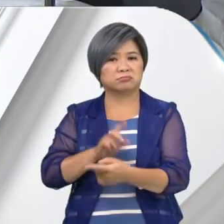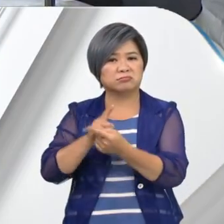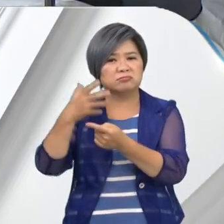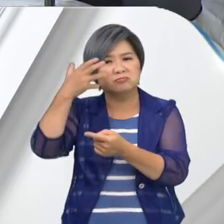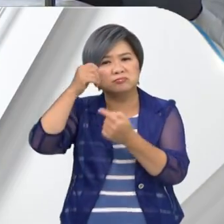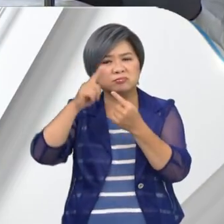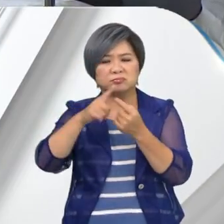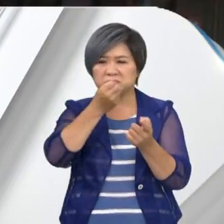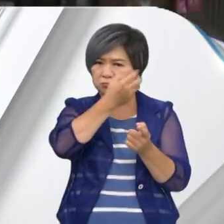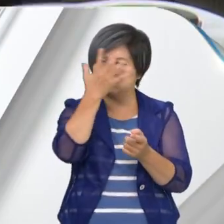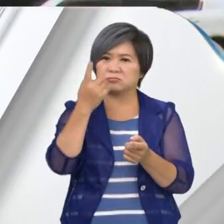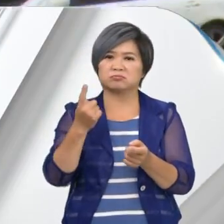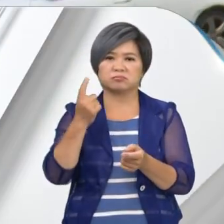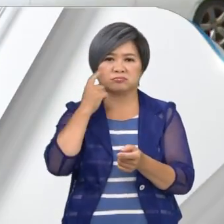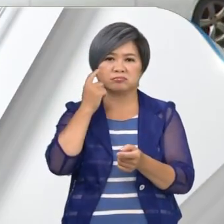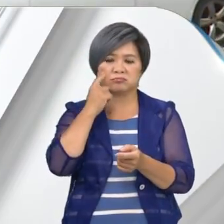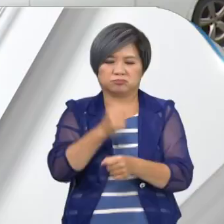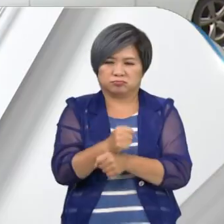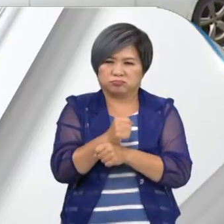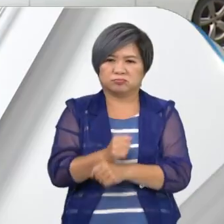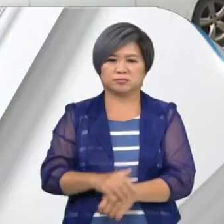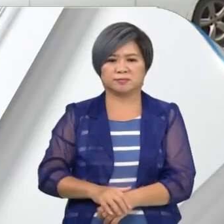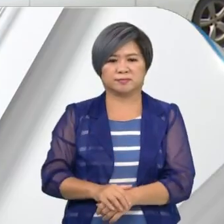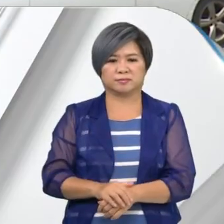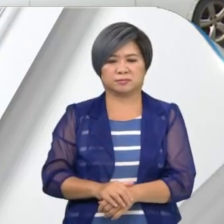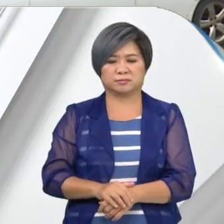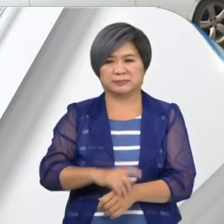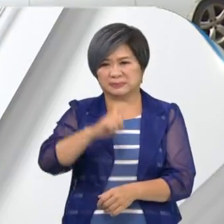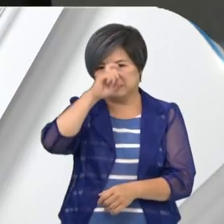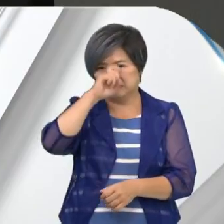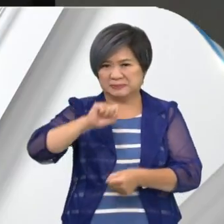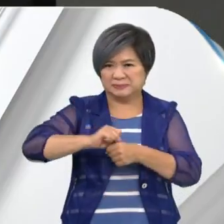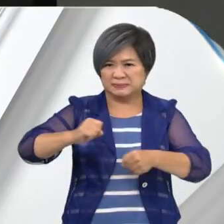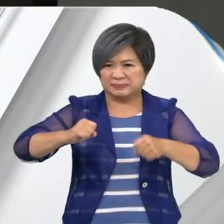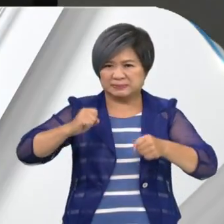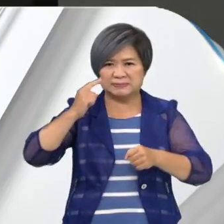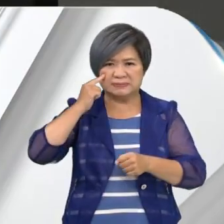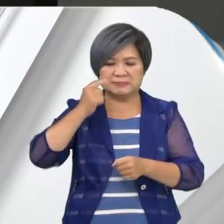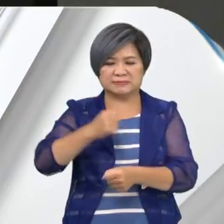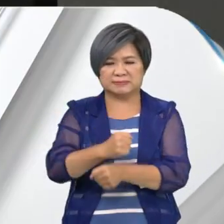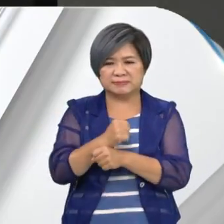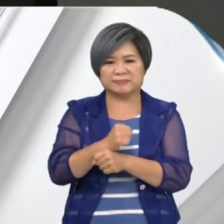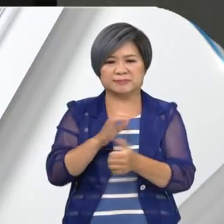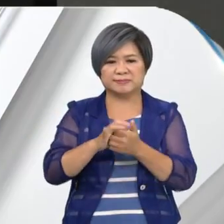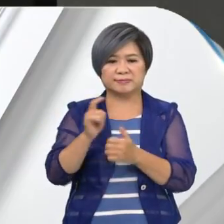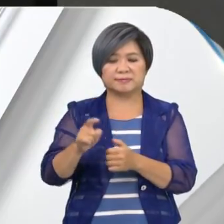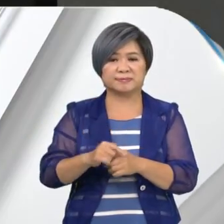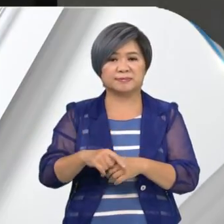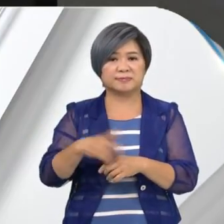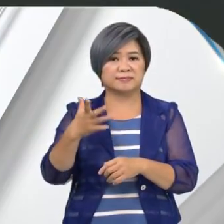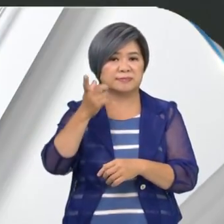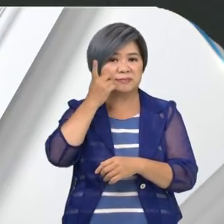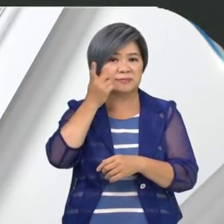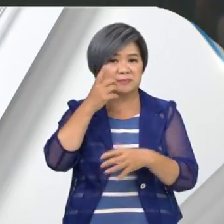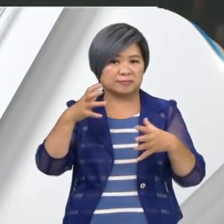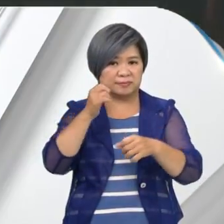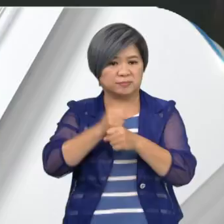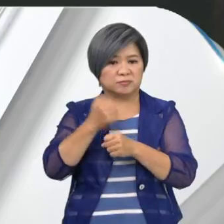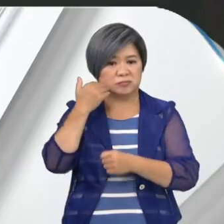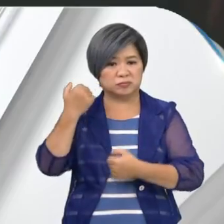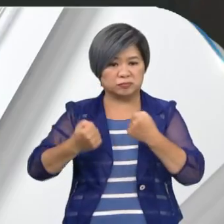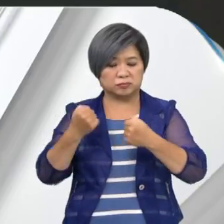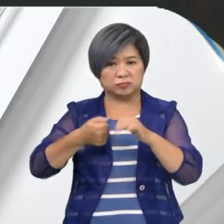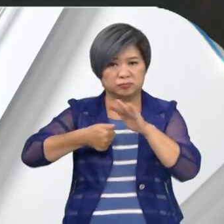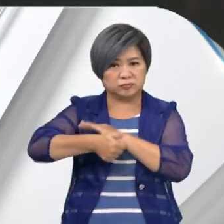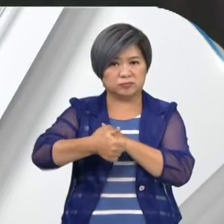些年轻人都好。 为了加强用路人的印象，新埔分局和同天星业者合作，所以民众视察尾入到